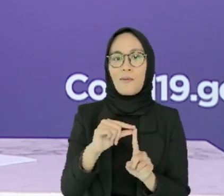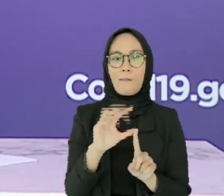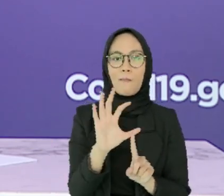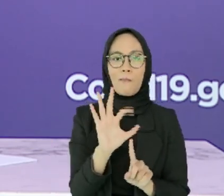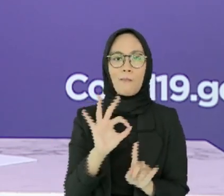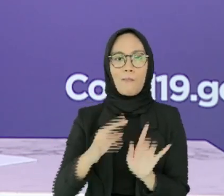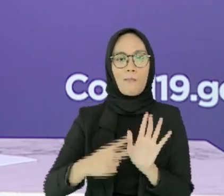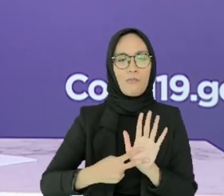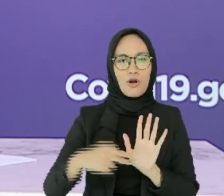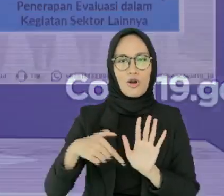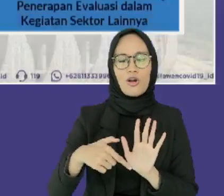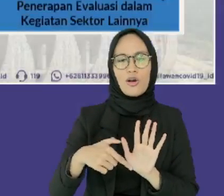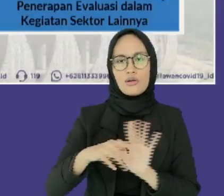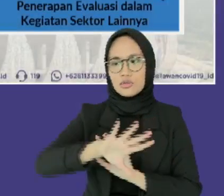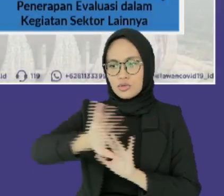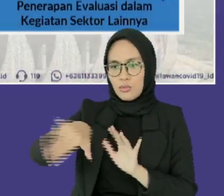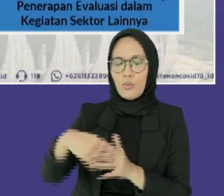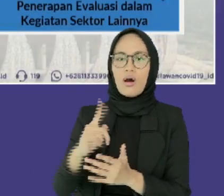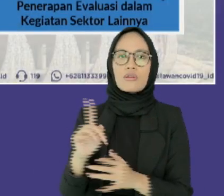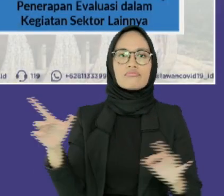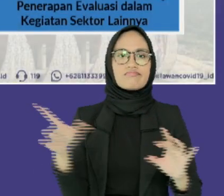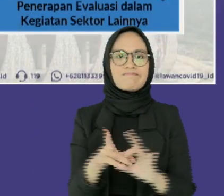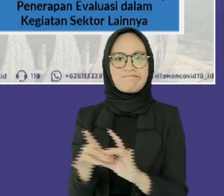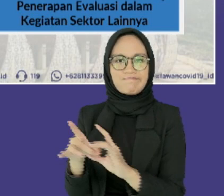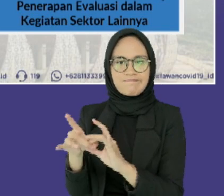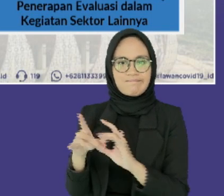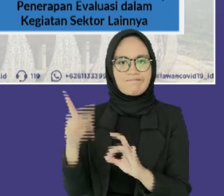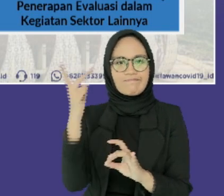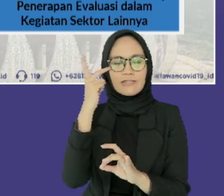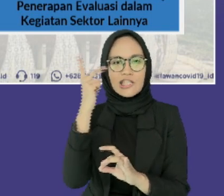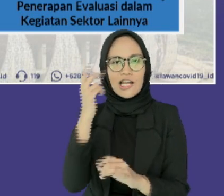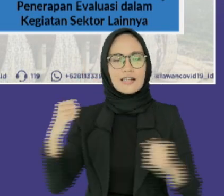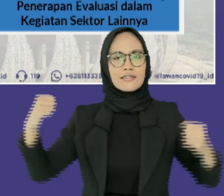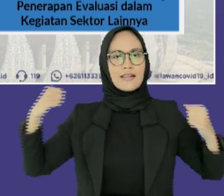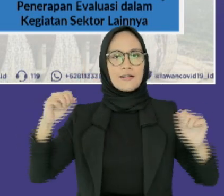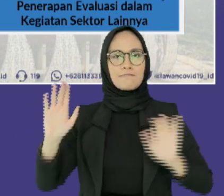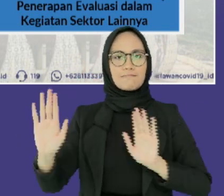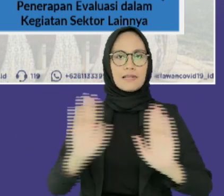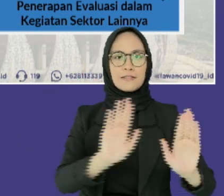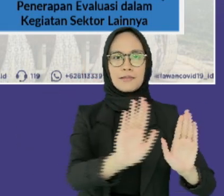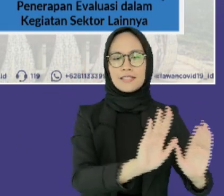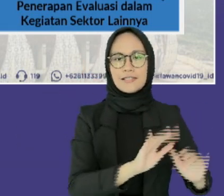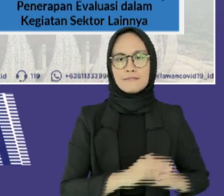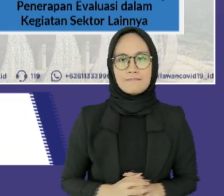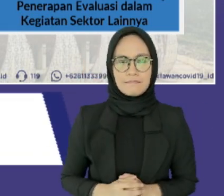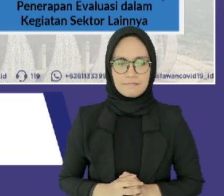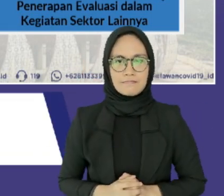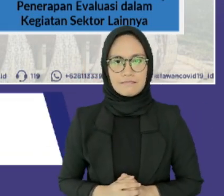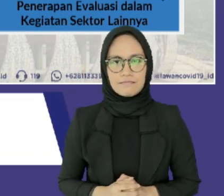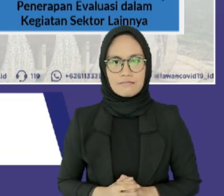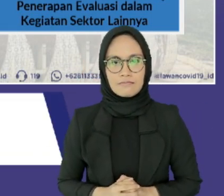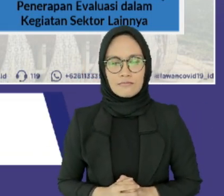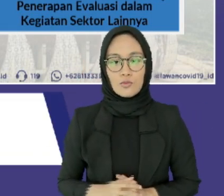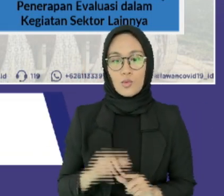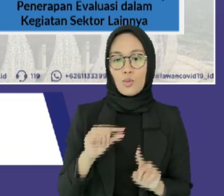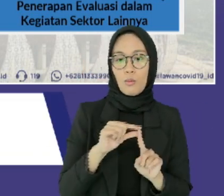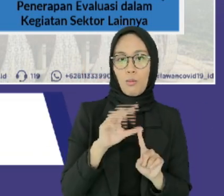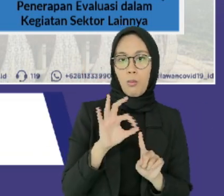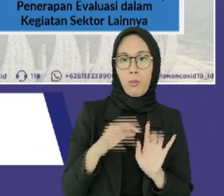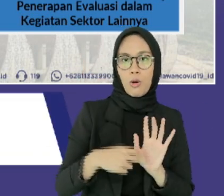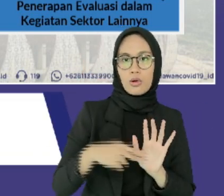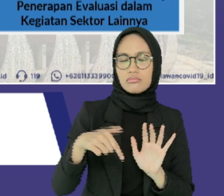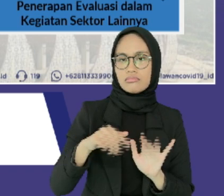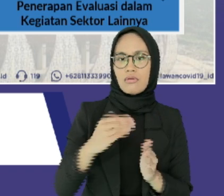19 pada prinsipnya sebagai sebuah acara besar dengan ragam rangkaian acaranya dengan